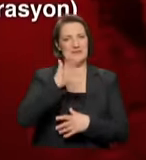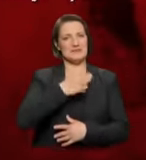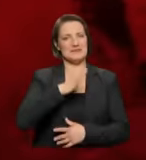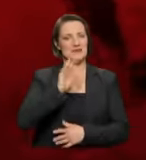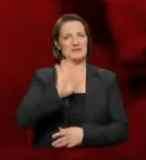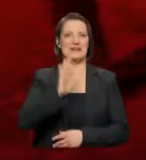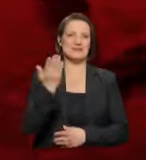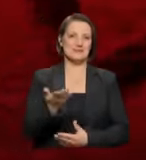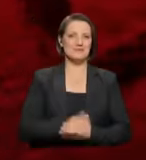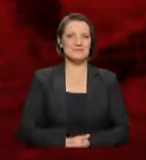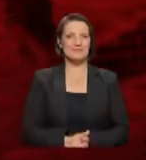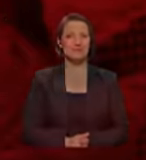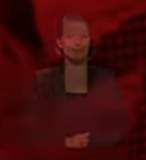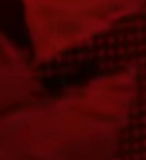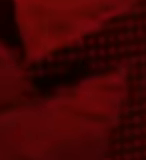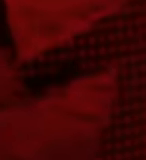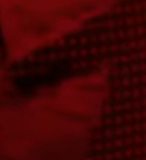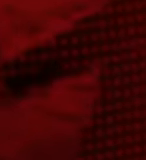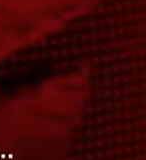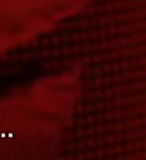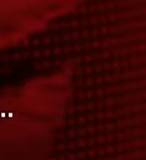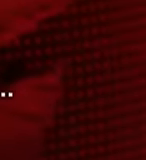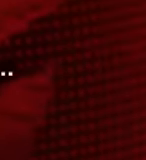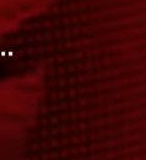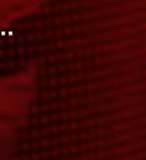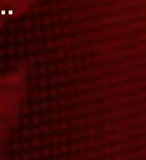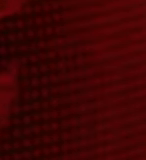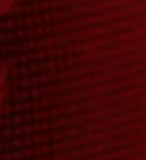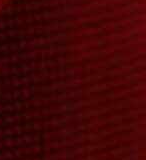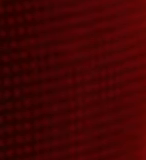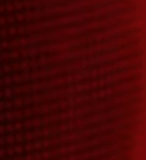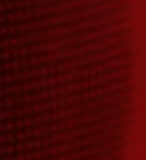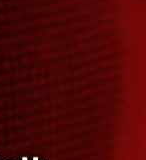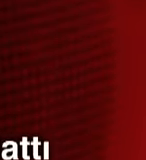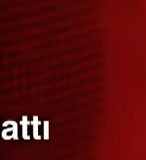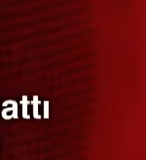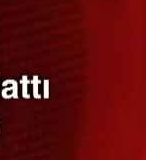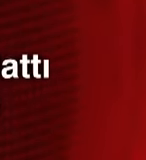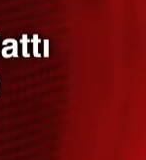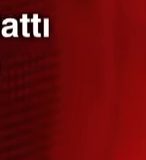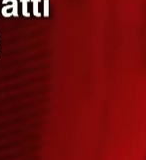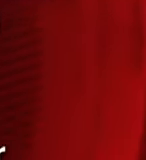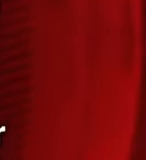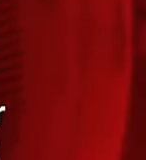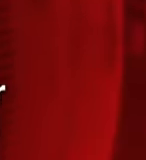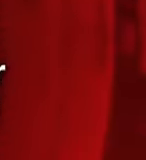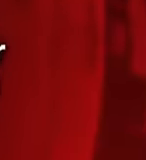diliyoruz. Hoşçakalın. Dostuma her köşesi cennetin ezilir yer.